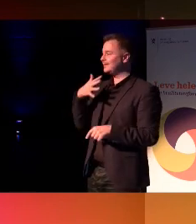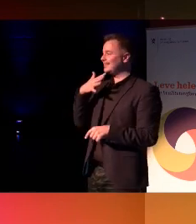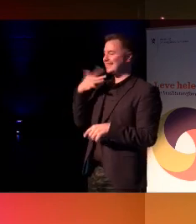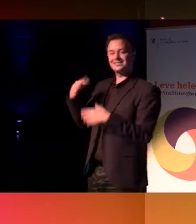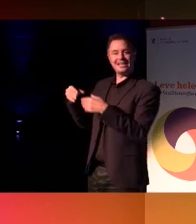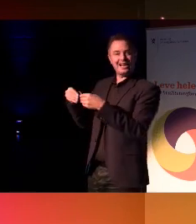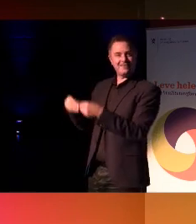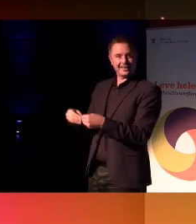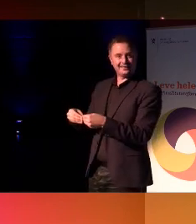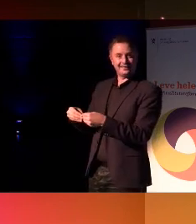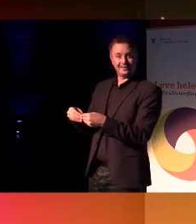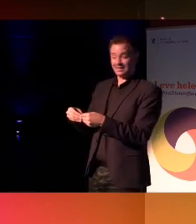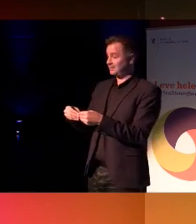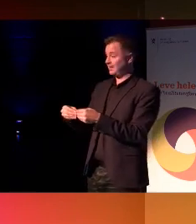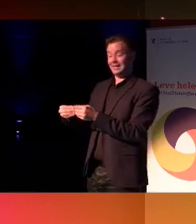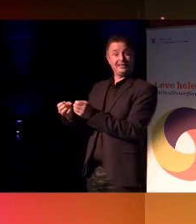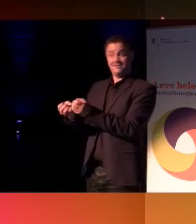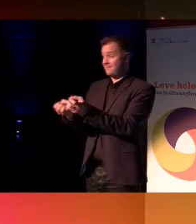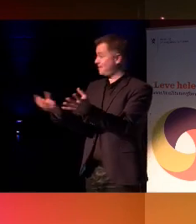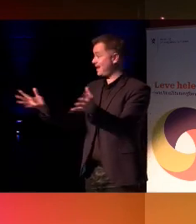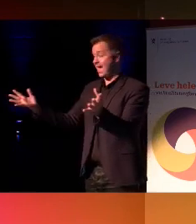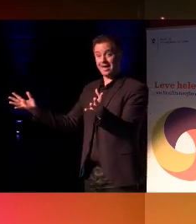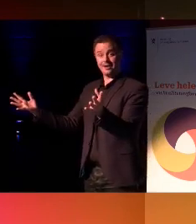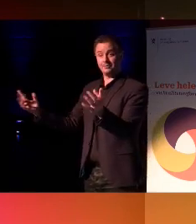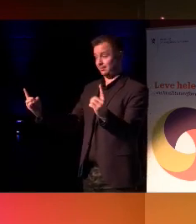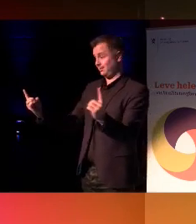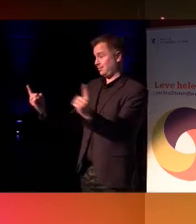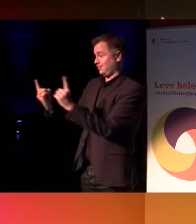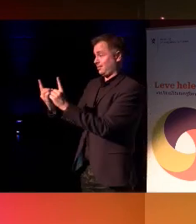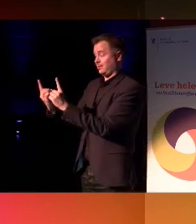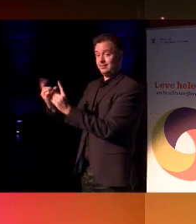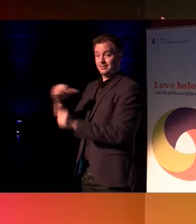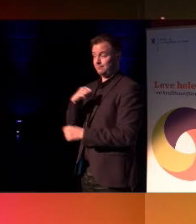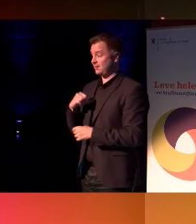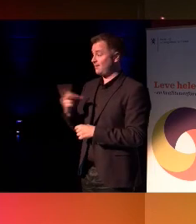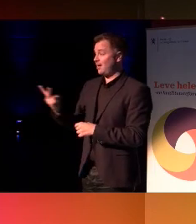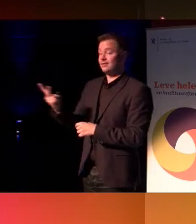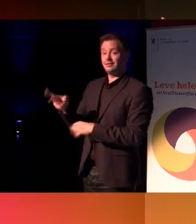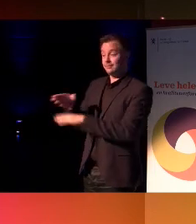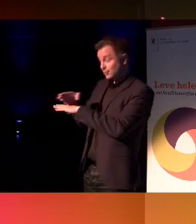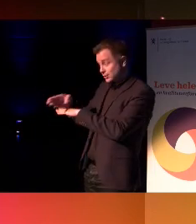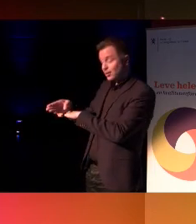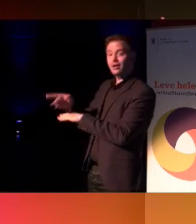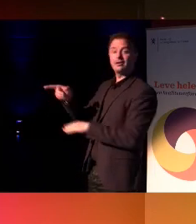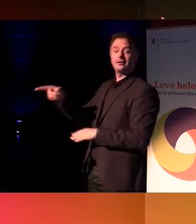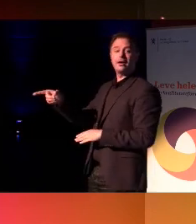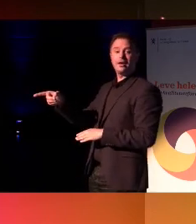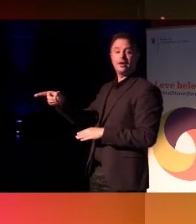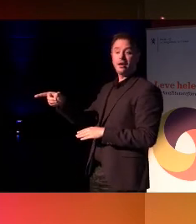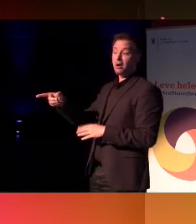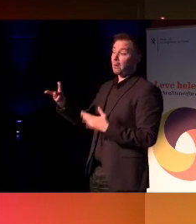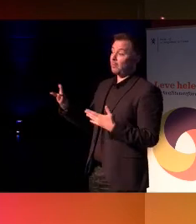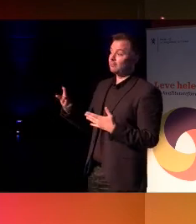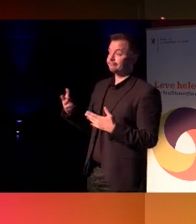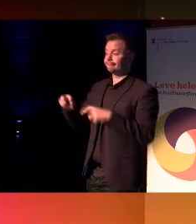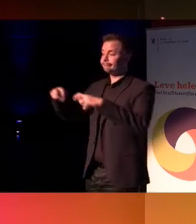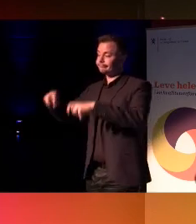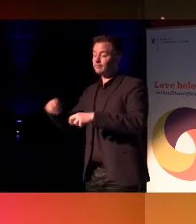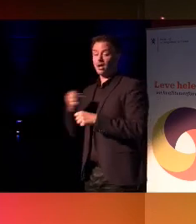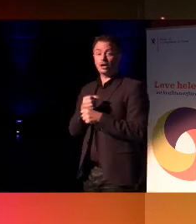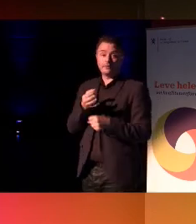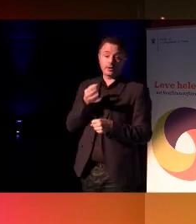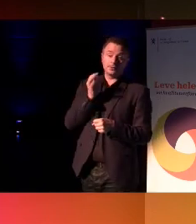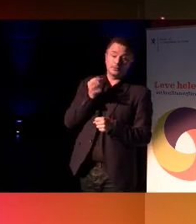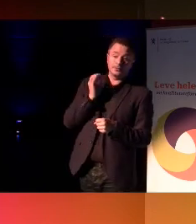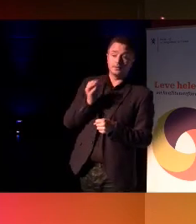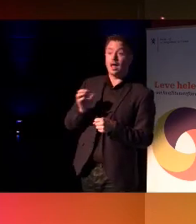større forsamling i et plenum. Men det var noen som kom. Om det var snakk om å bare drikke en kopp kaffe, eller